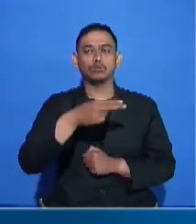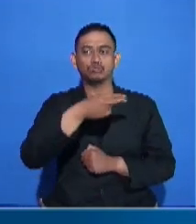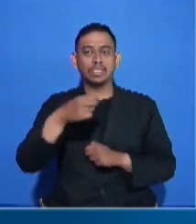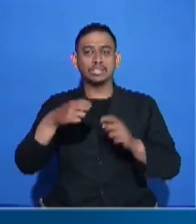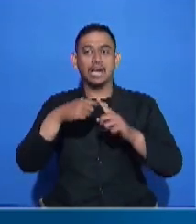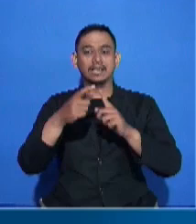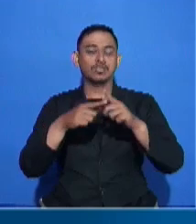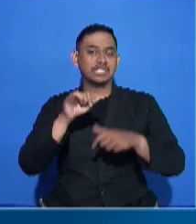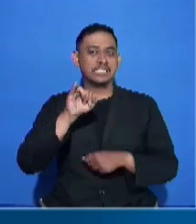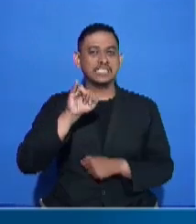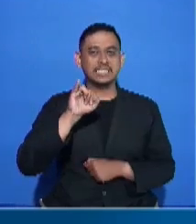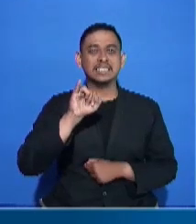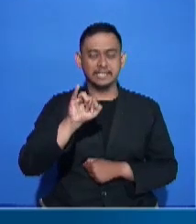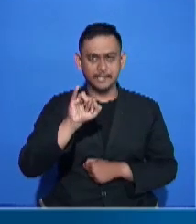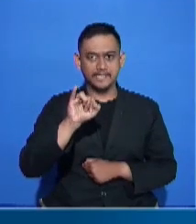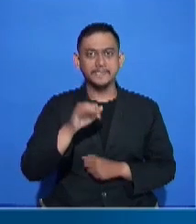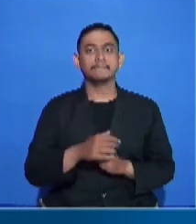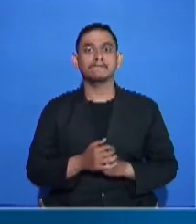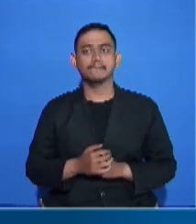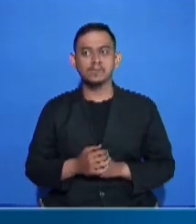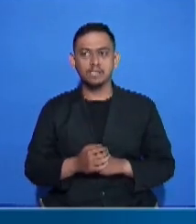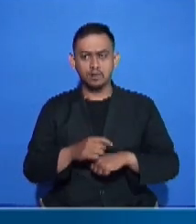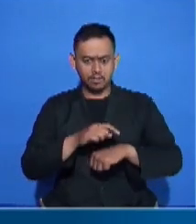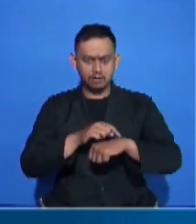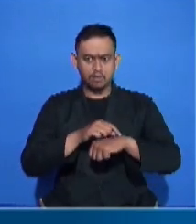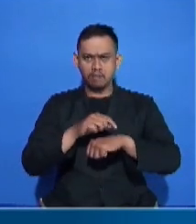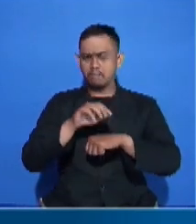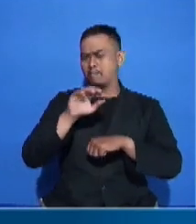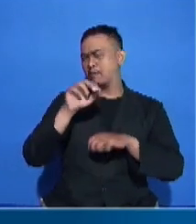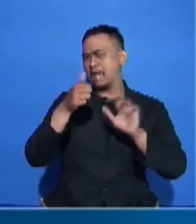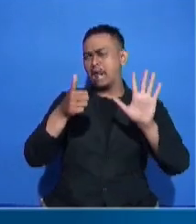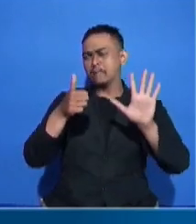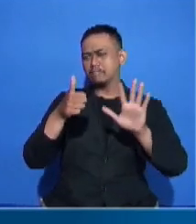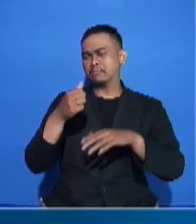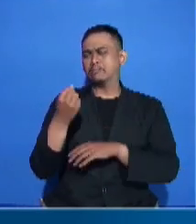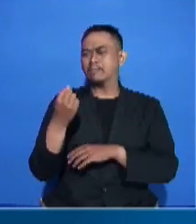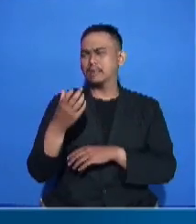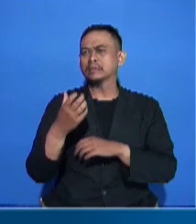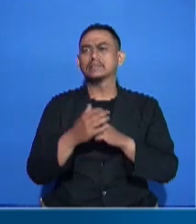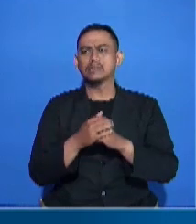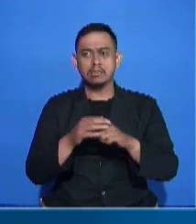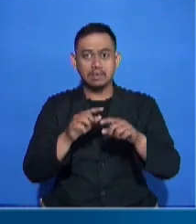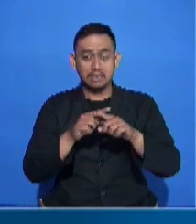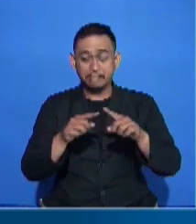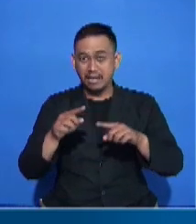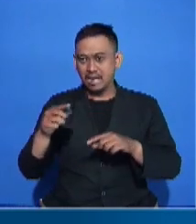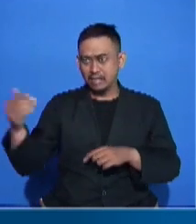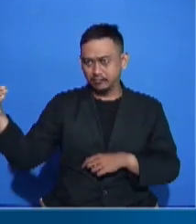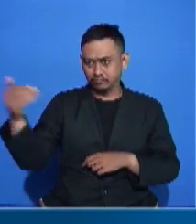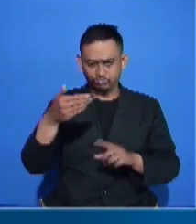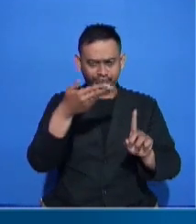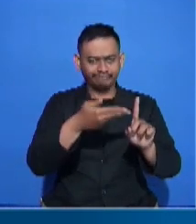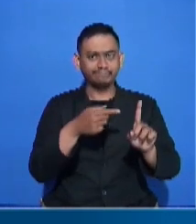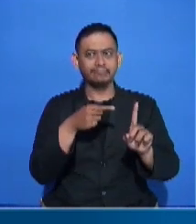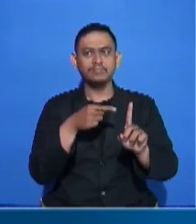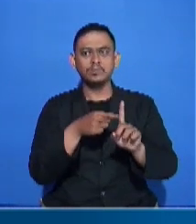Februari 2023 pukul 18.00 Waktu Indonesia Barat namun hingga saat ini yang bersangkutan tidak ada kabar